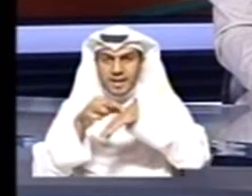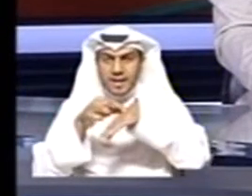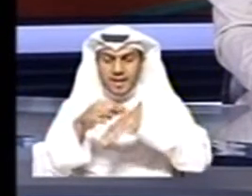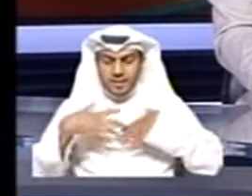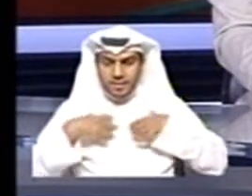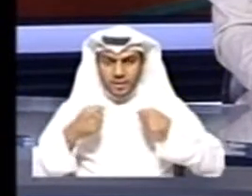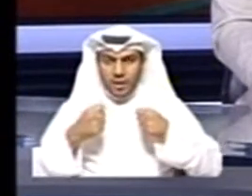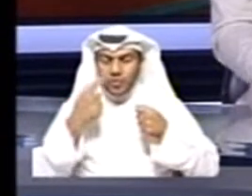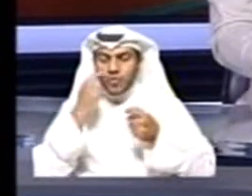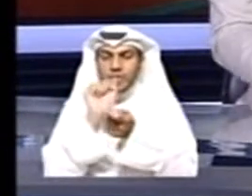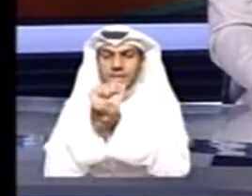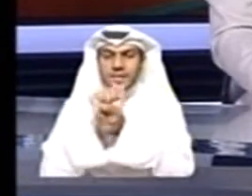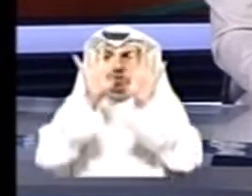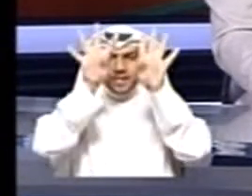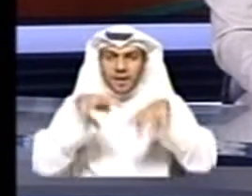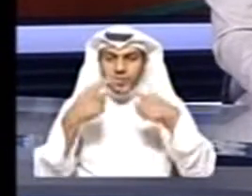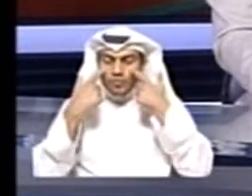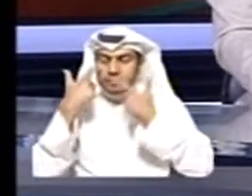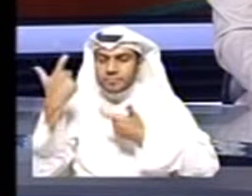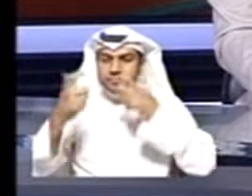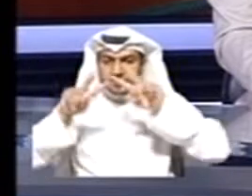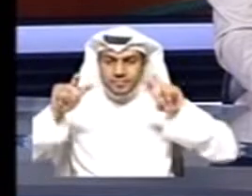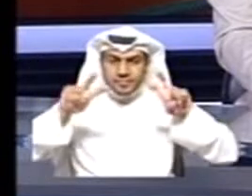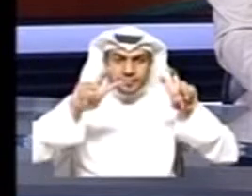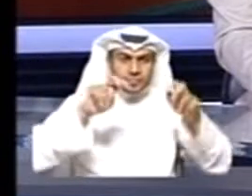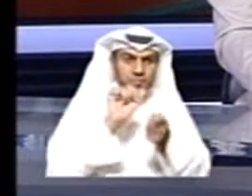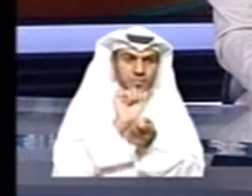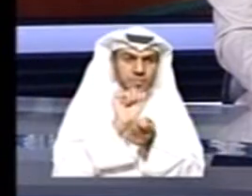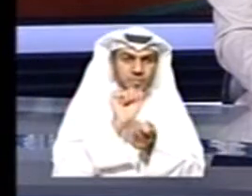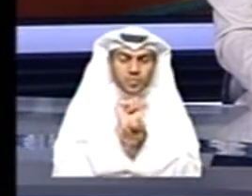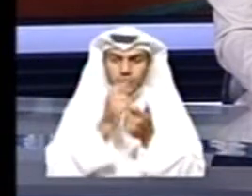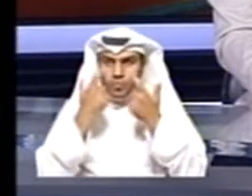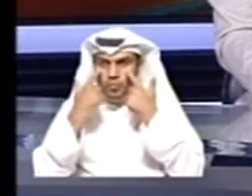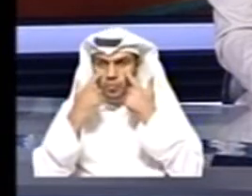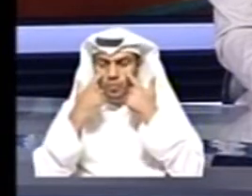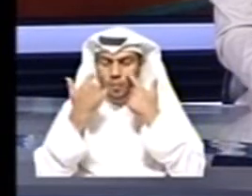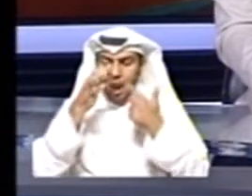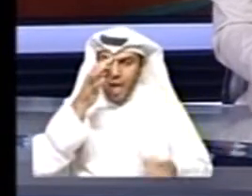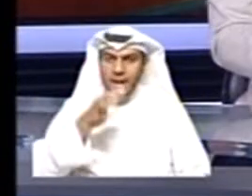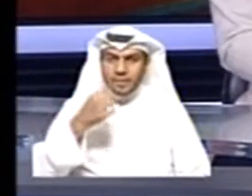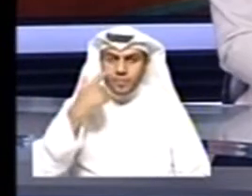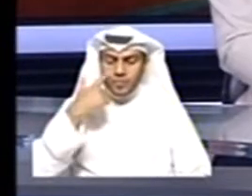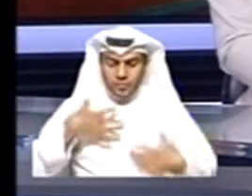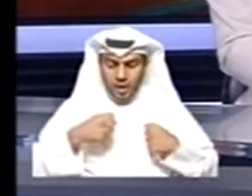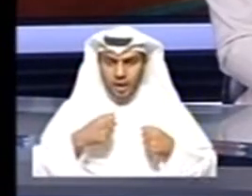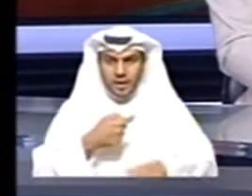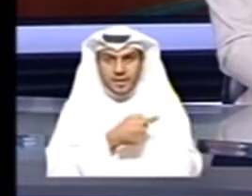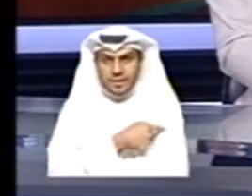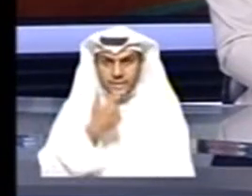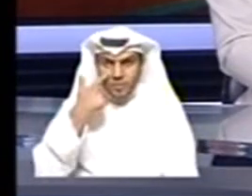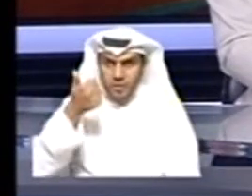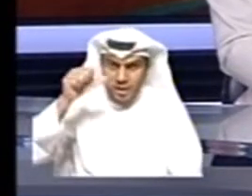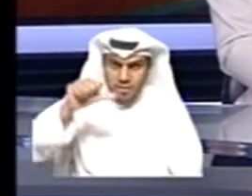المؤسسات الإصلاحية. نعم، في غضون ذلك كشفت مصادر برلمانية عن وجود توافق نيابي حول عدد